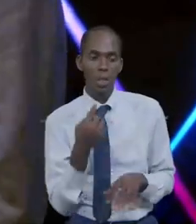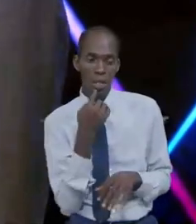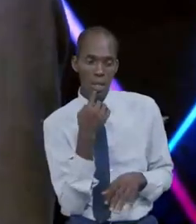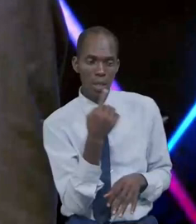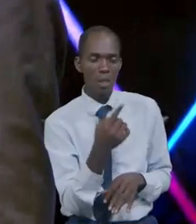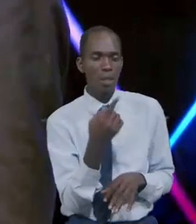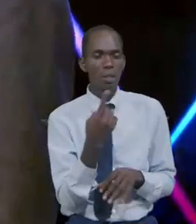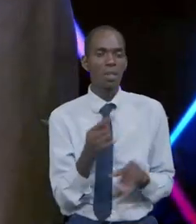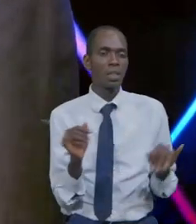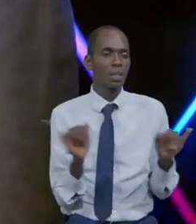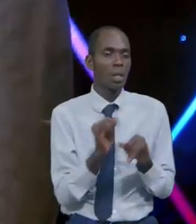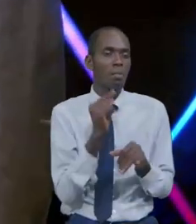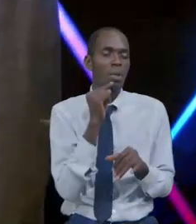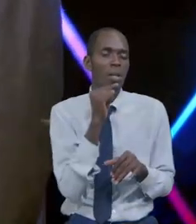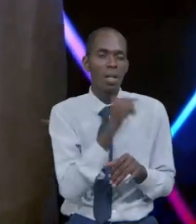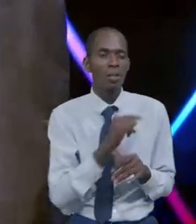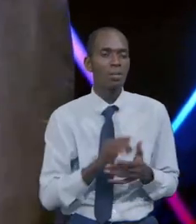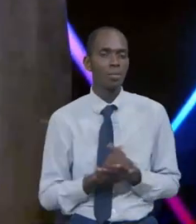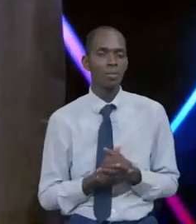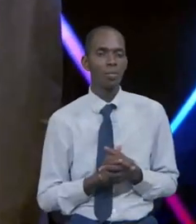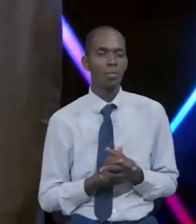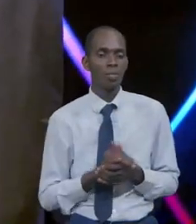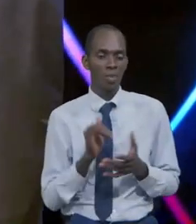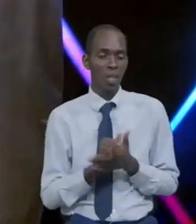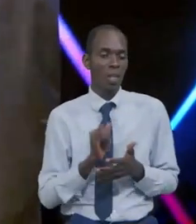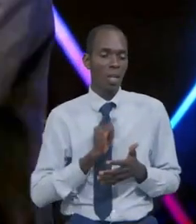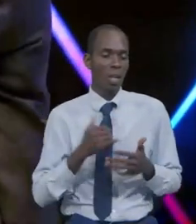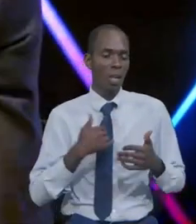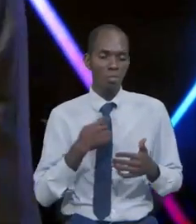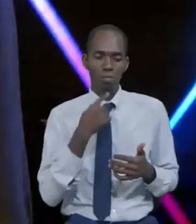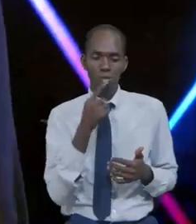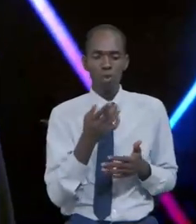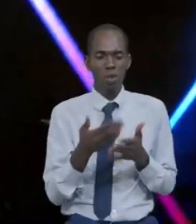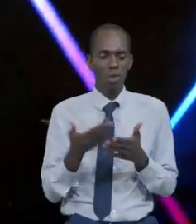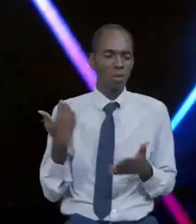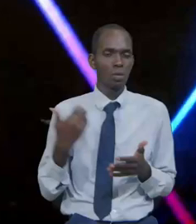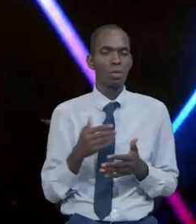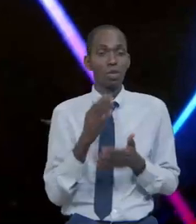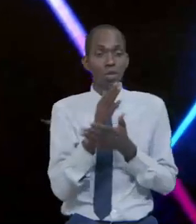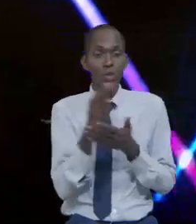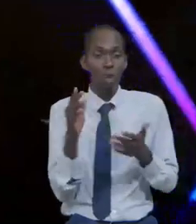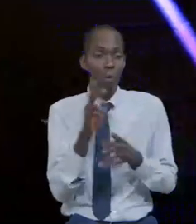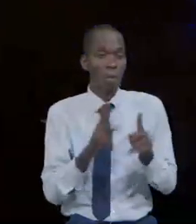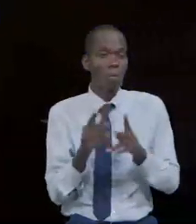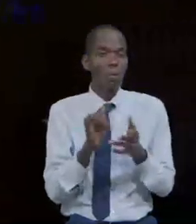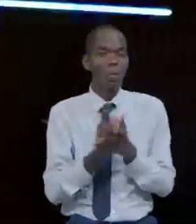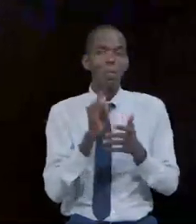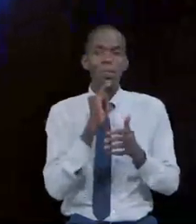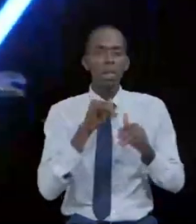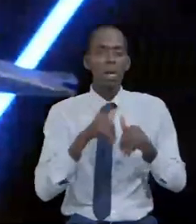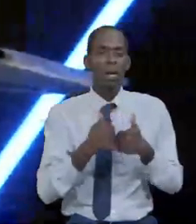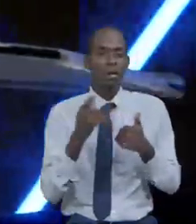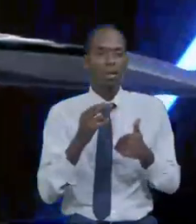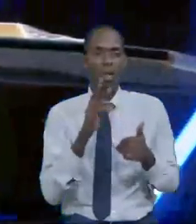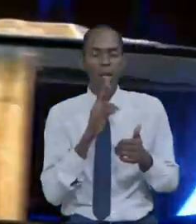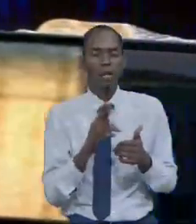faut proférer le même mensonge que je lui ai dit. Certains, c'est ainsi qu'ils mènent leur